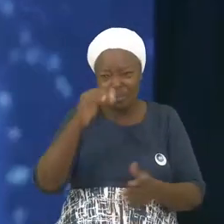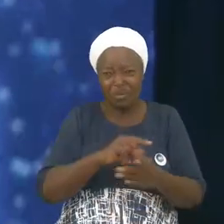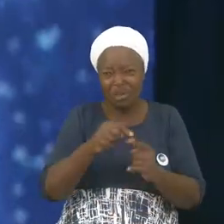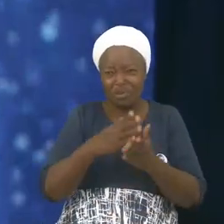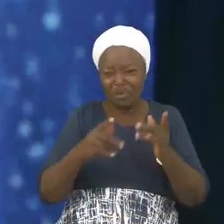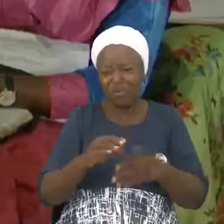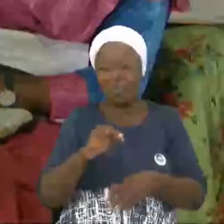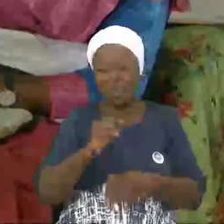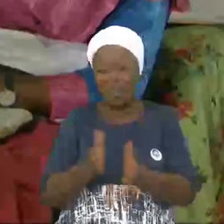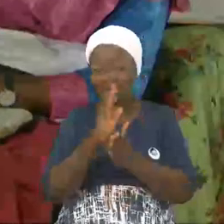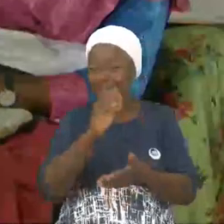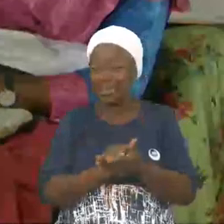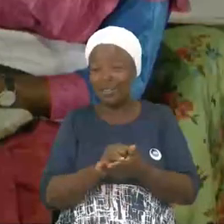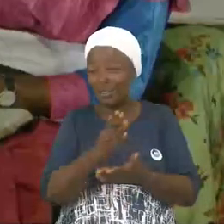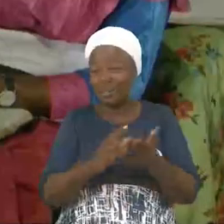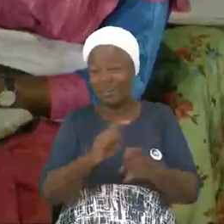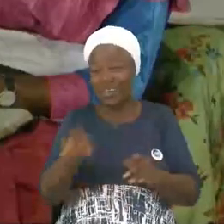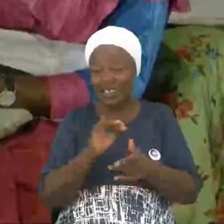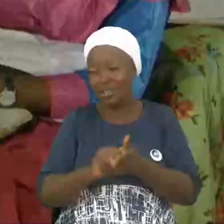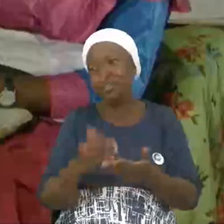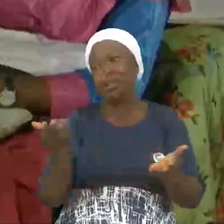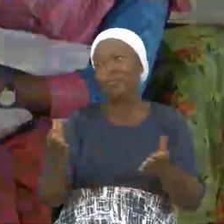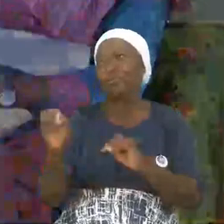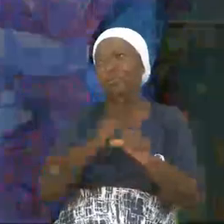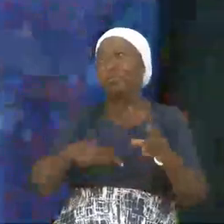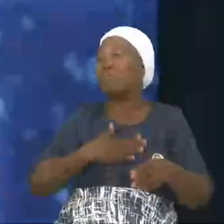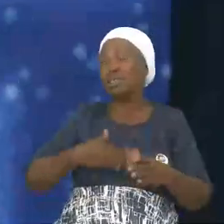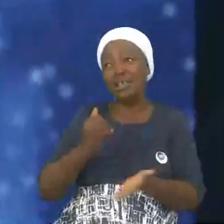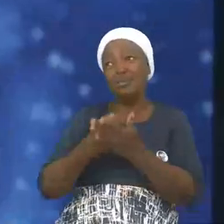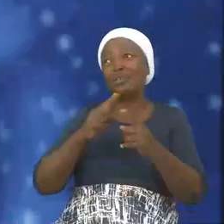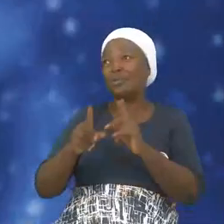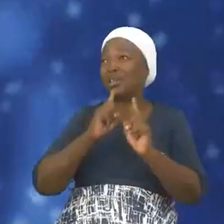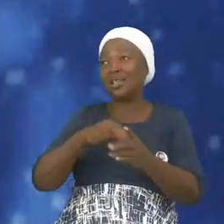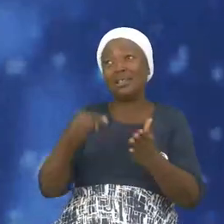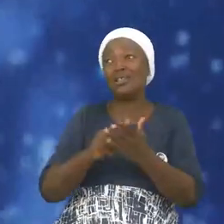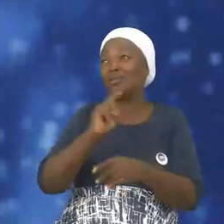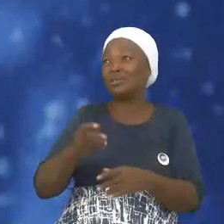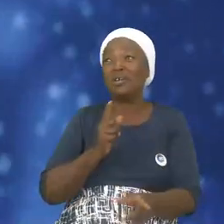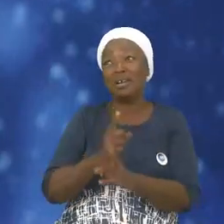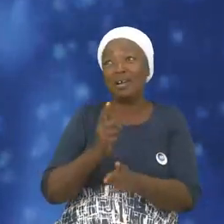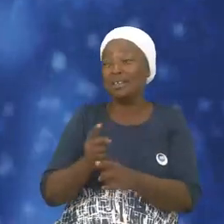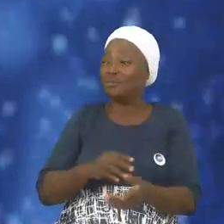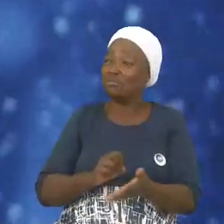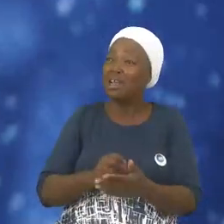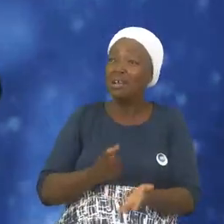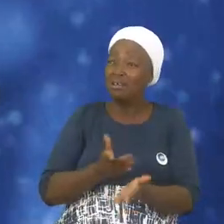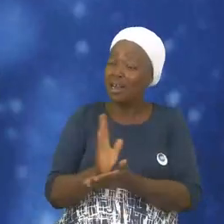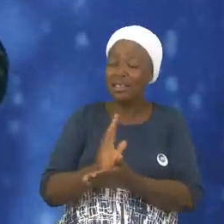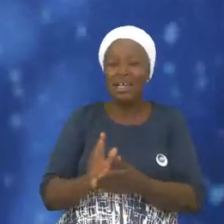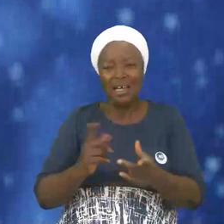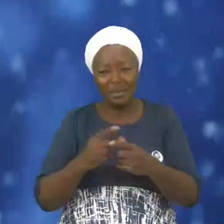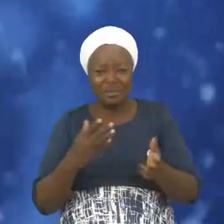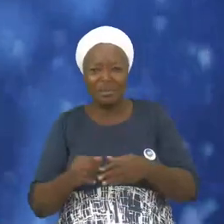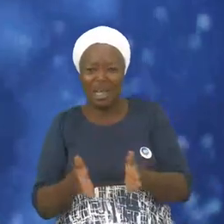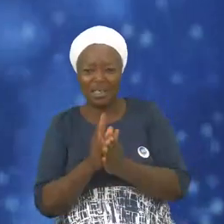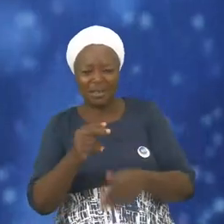ce type du monde, et ils disent qu'ils ont des questions, tu dis, oh Dieu, aide-moi. Est-ce que je peux vraiment répondre à la question là? Peut-être qu'elle veut